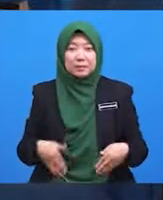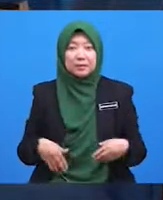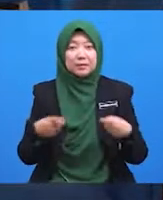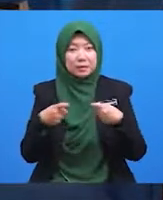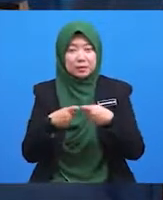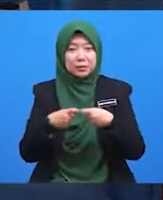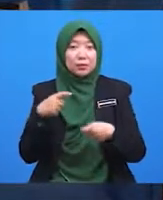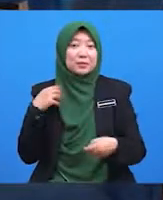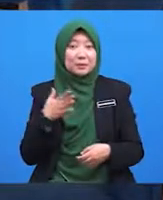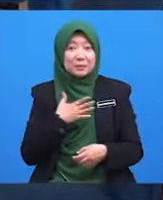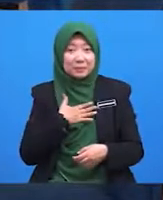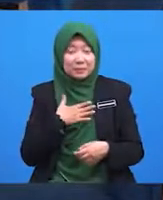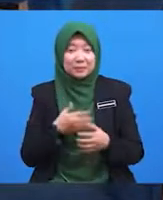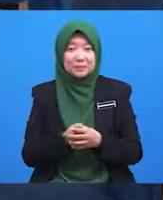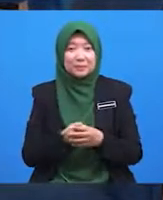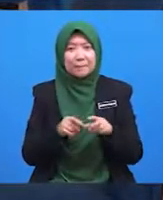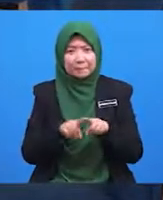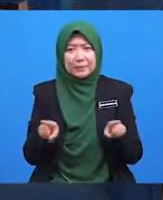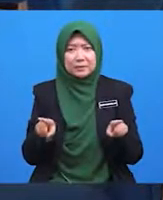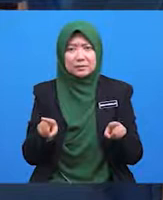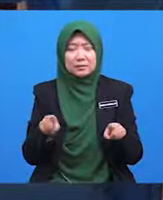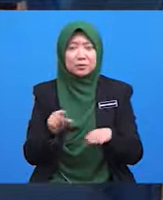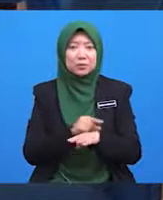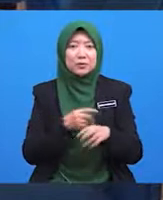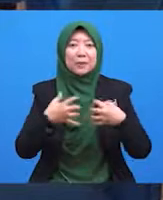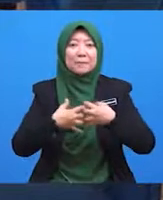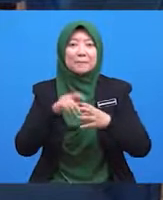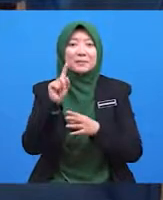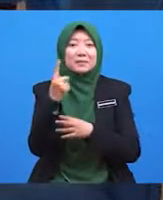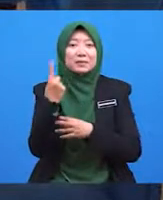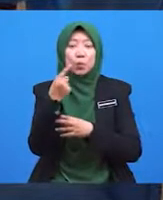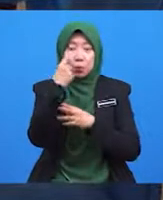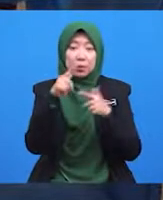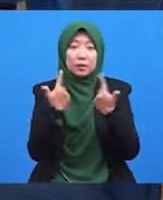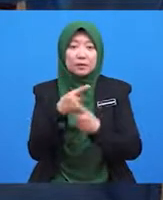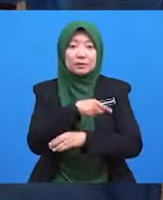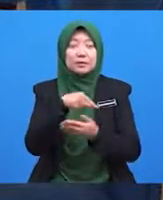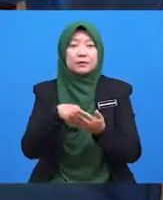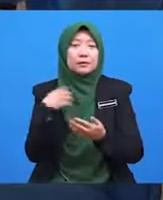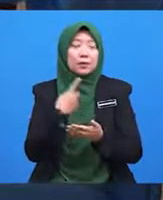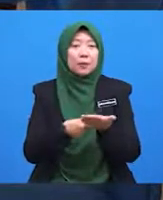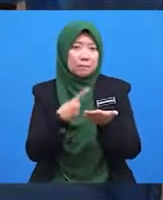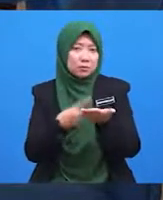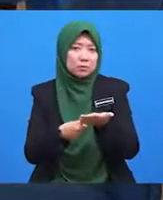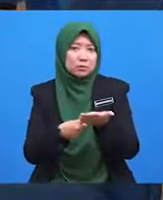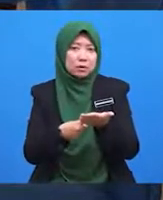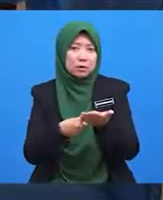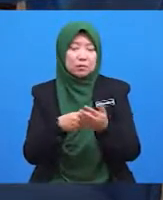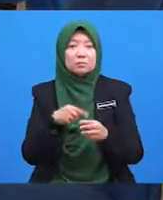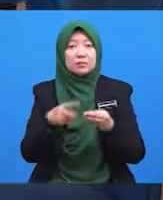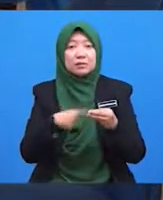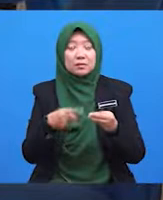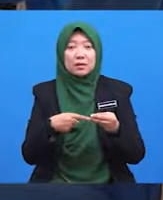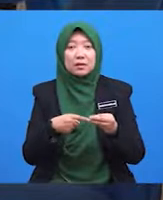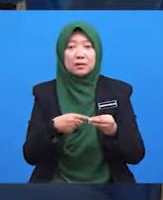Elektroterapi. Cuma berbeza penggunaan mesin sahaja. Untuk kelas hari ini, kita akan membincangkan mengenai